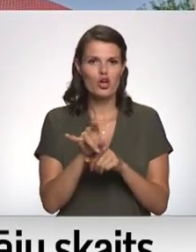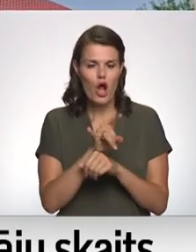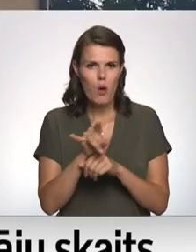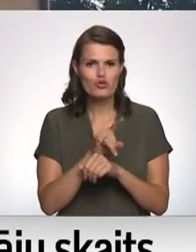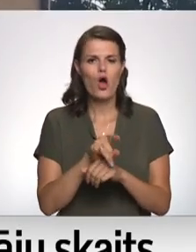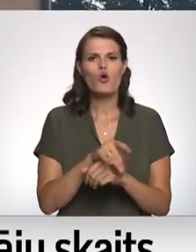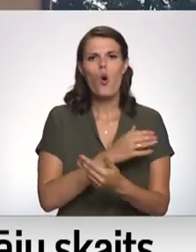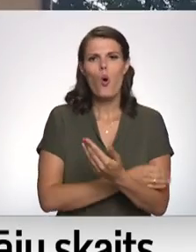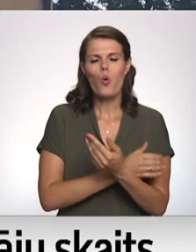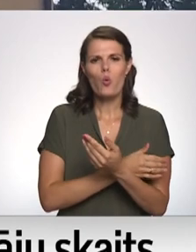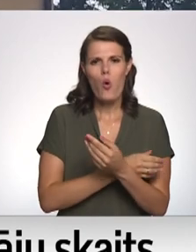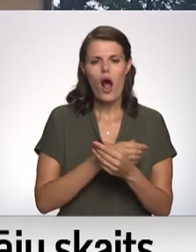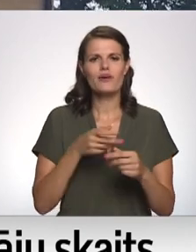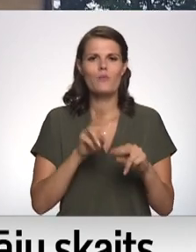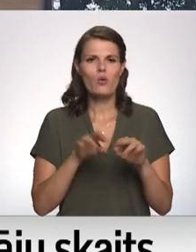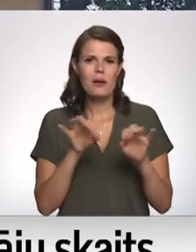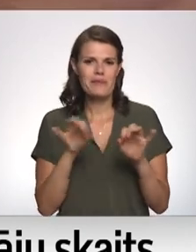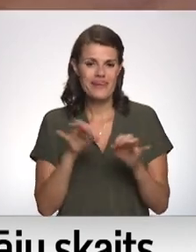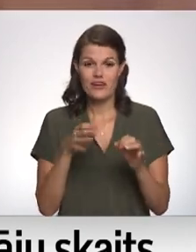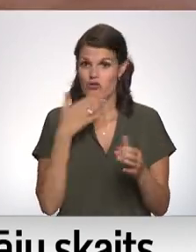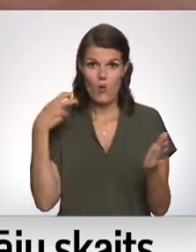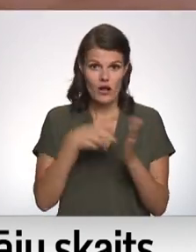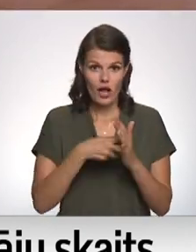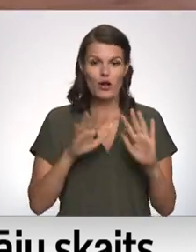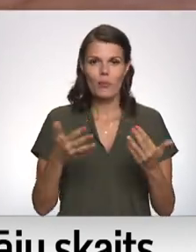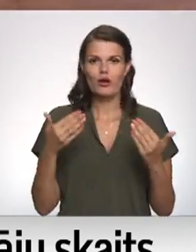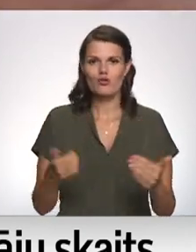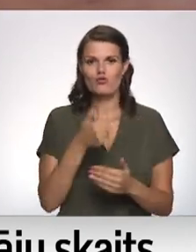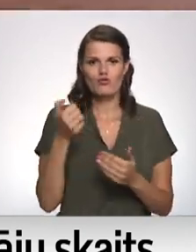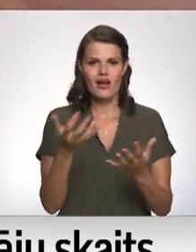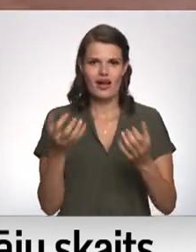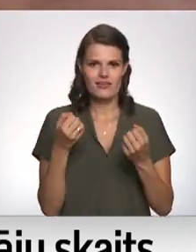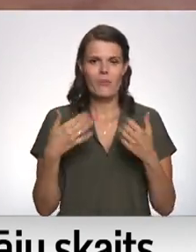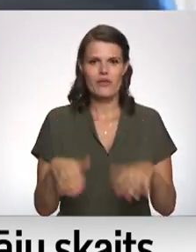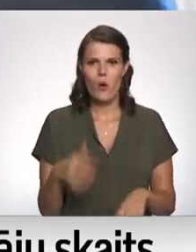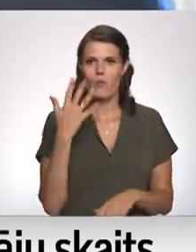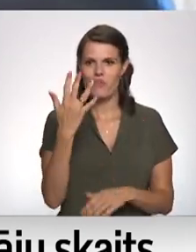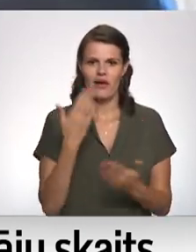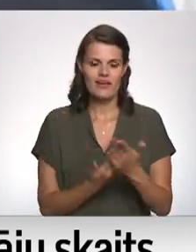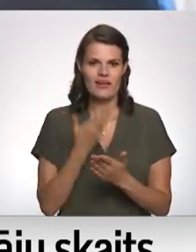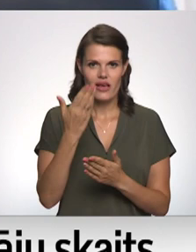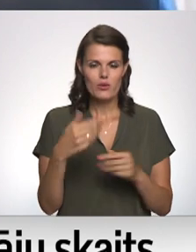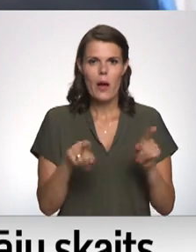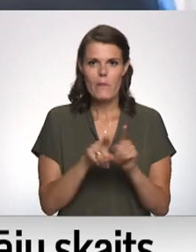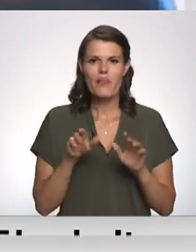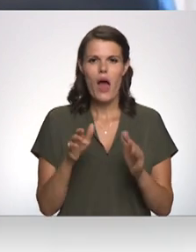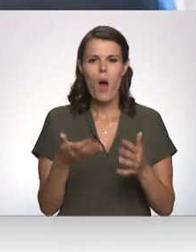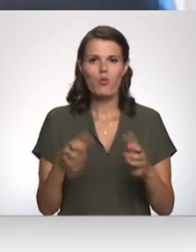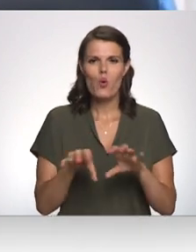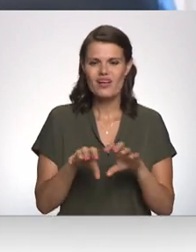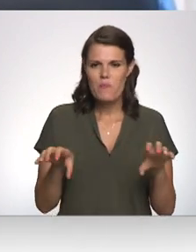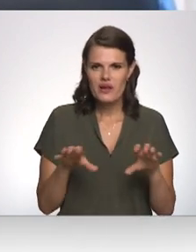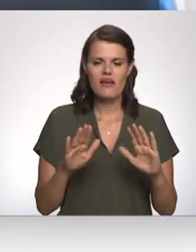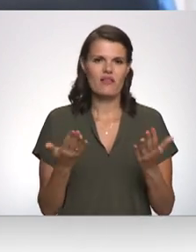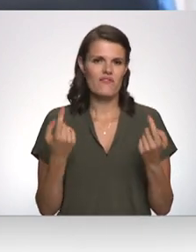vai brikašu iegādi, iepriekš nav reģistrēti, taču šogad saņemti jau 5 iesniegumi. Pat apkuras šīs briketes